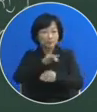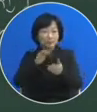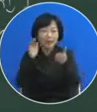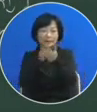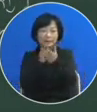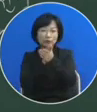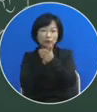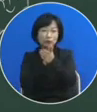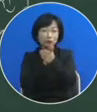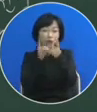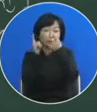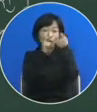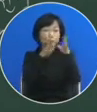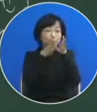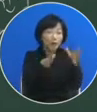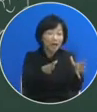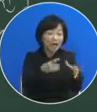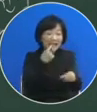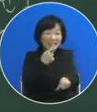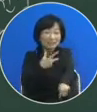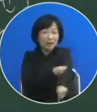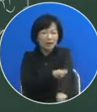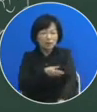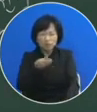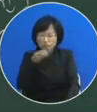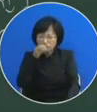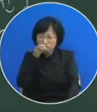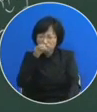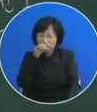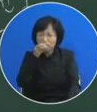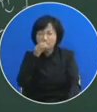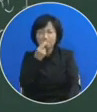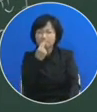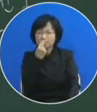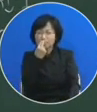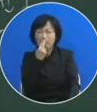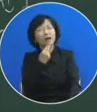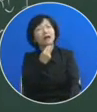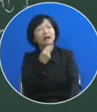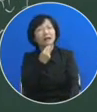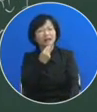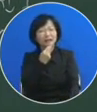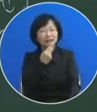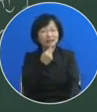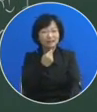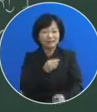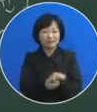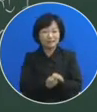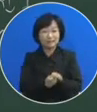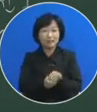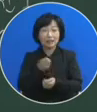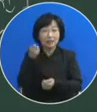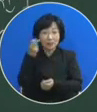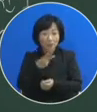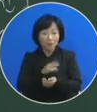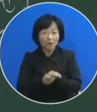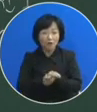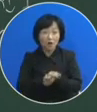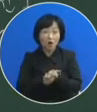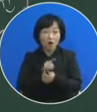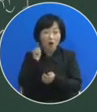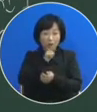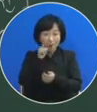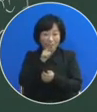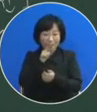맡아보고 한다니까요. Now, children unwittingly follow their friends in places like America, and you know they sniff marijuana. They do things like that. 어떤 아이는 그 유혹이 안 빠지고 나오는데 어떤 아이는